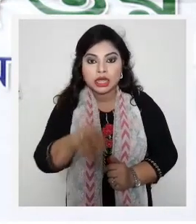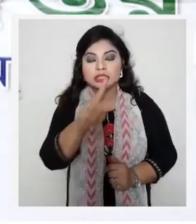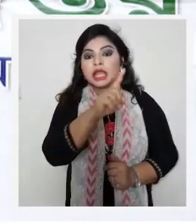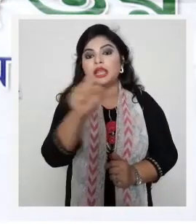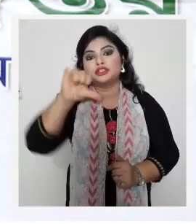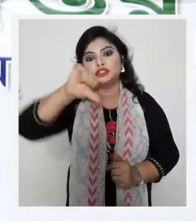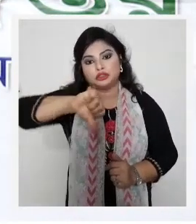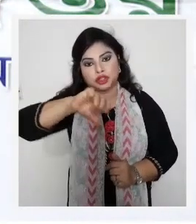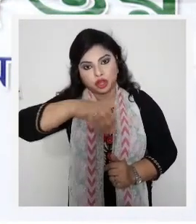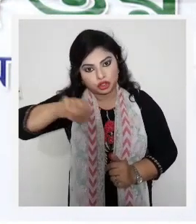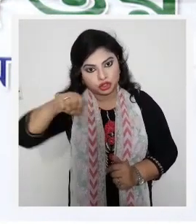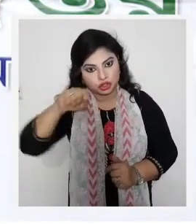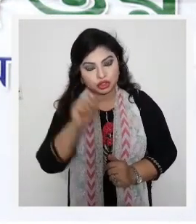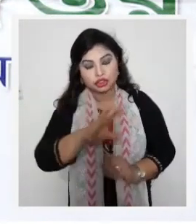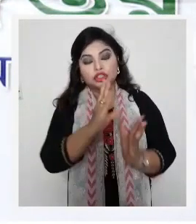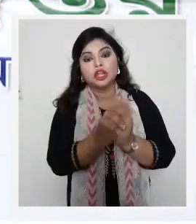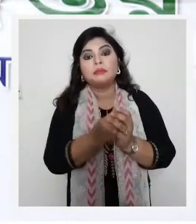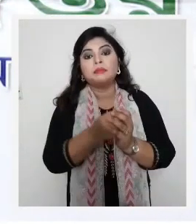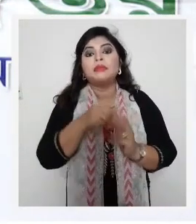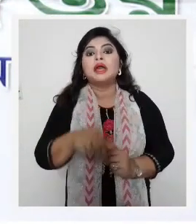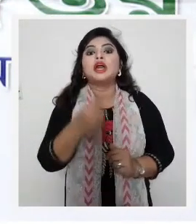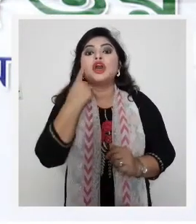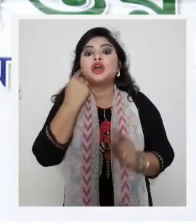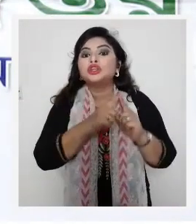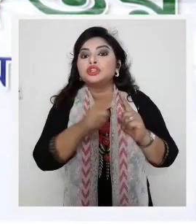25,09,142টি এবং বিতরণ হয়েছে